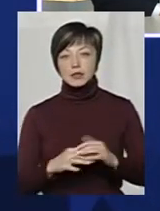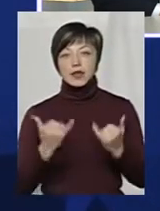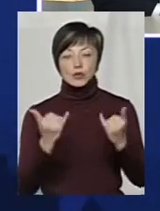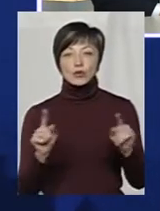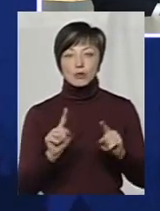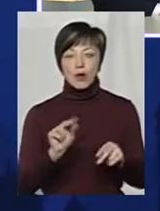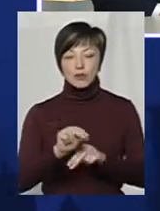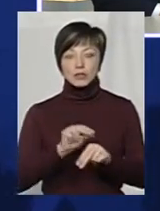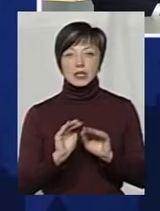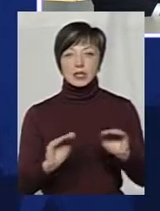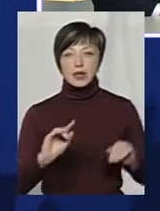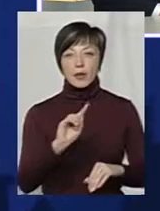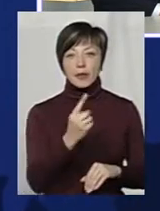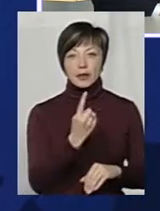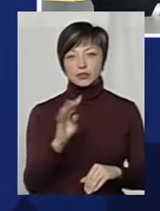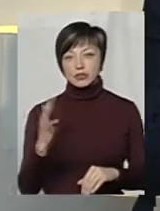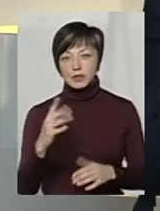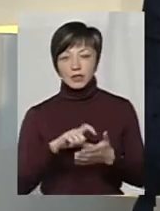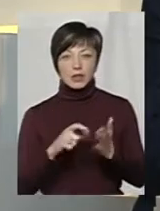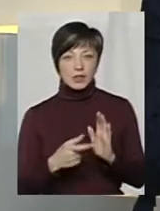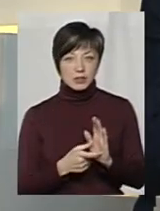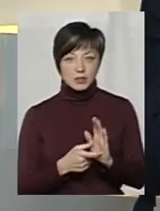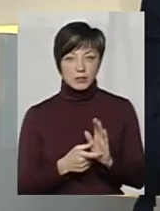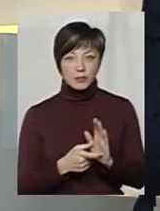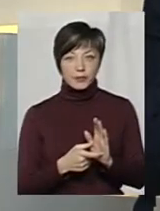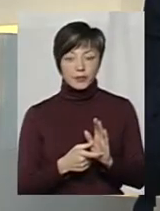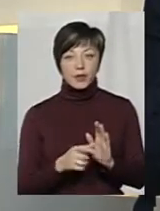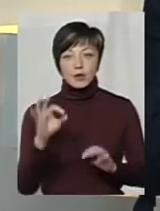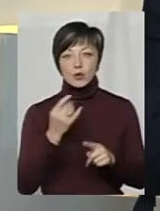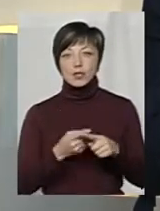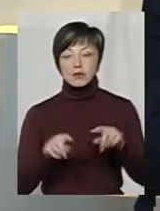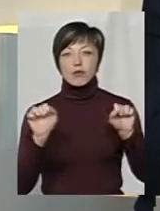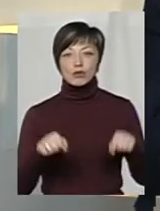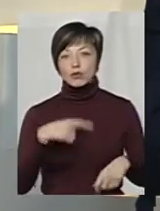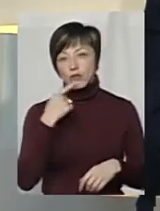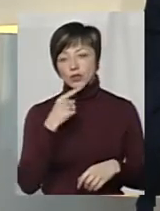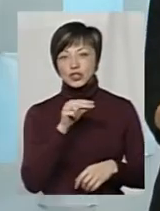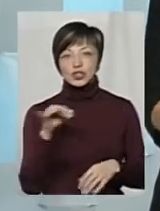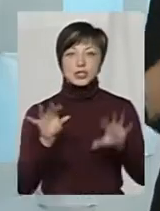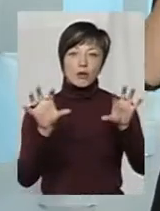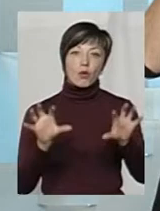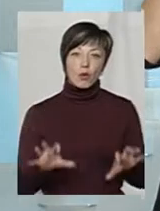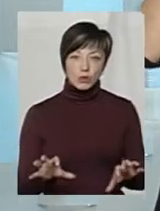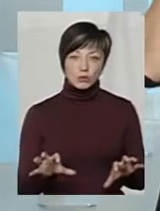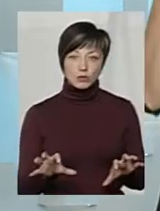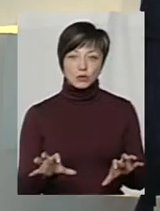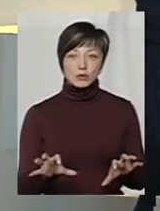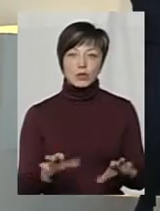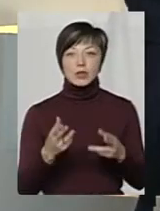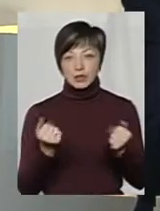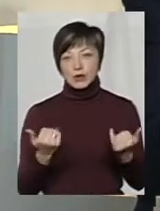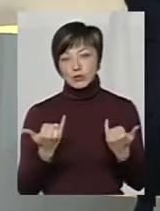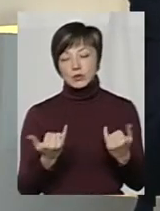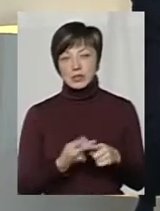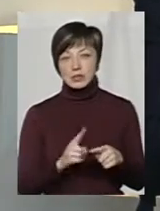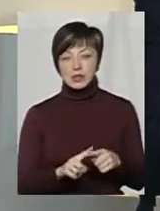щоб навчати дітей в перших-четвертих класах? Про це можна говорити. Чи тобто законно? Це ну, да, сьогодні це